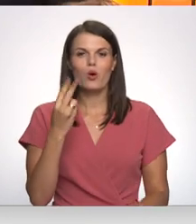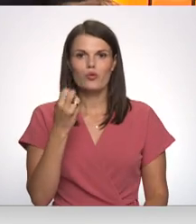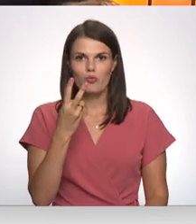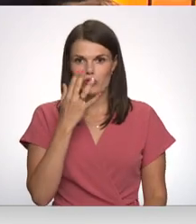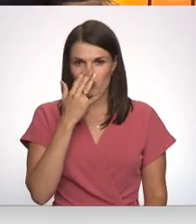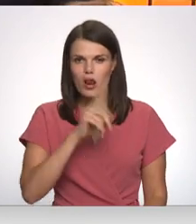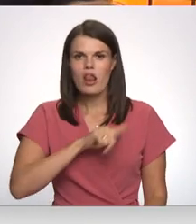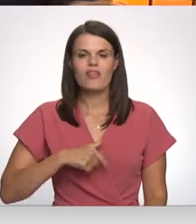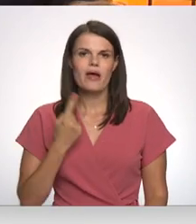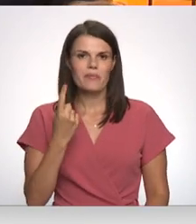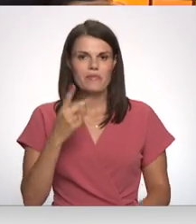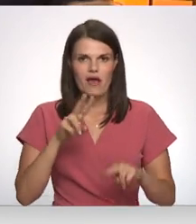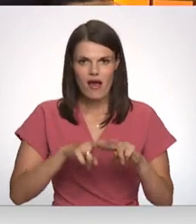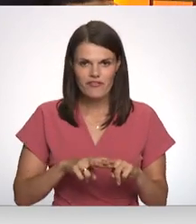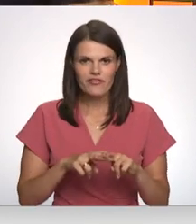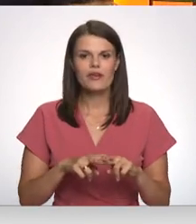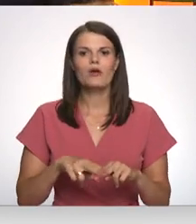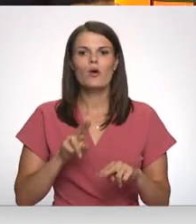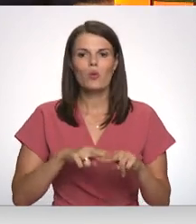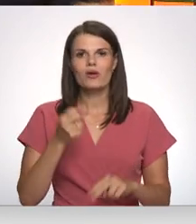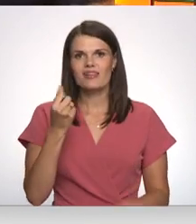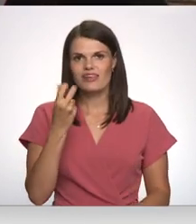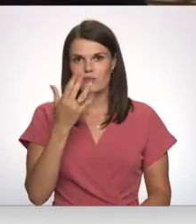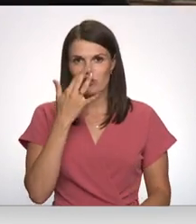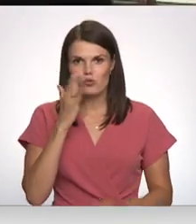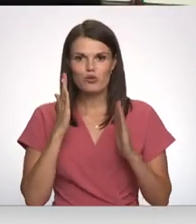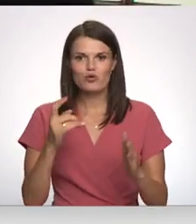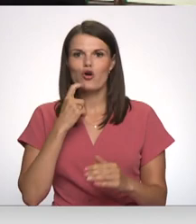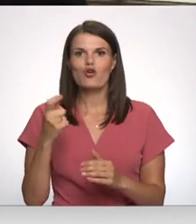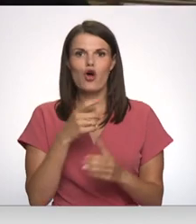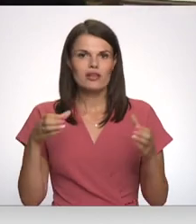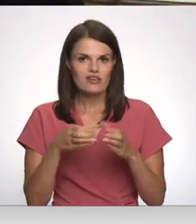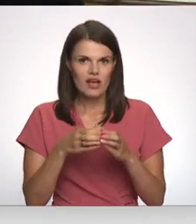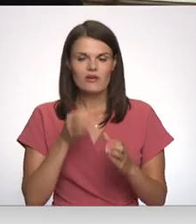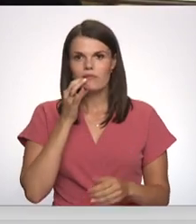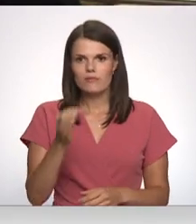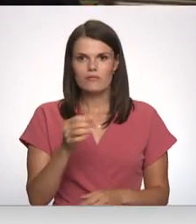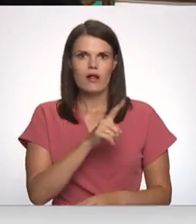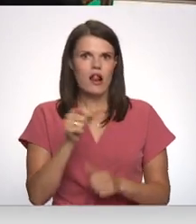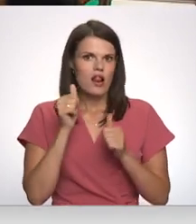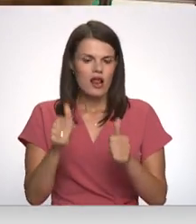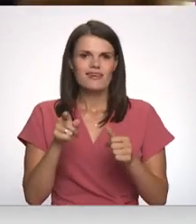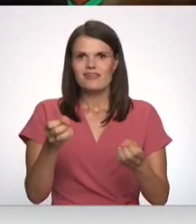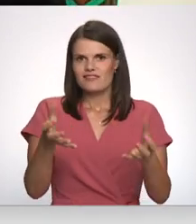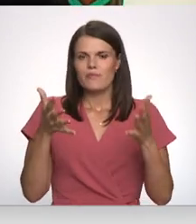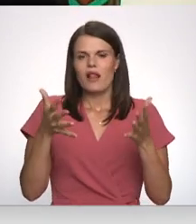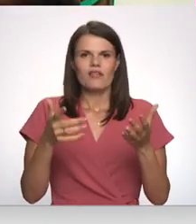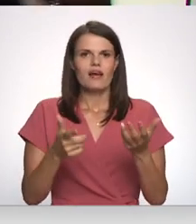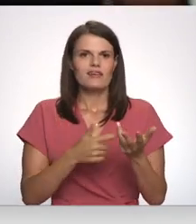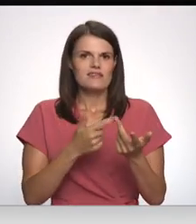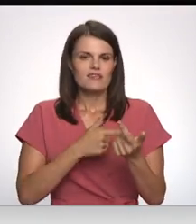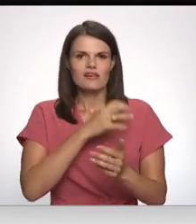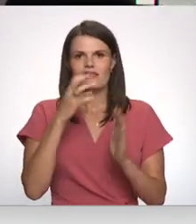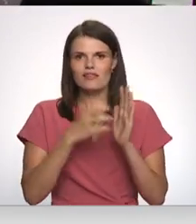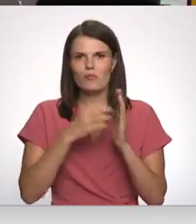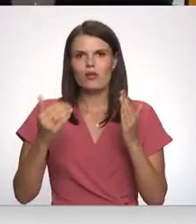vietā, bet ar 13. Numura vēlēšanās kandidēs konservatīvie. Vienkārši lieliski, tas ir pats spilgtākais skaitlis, kurš